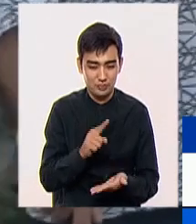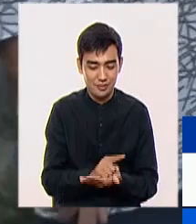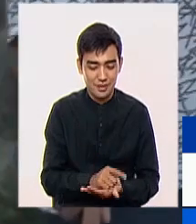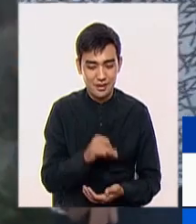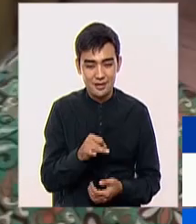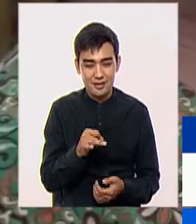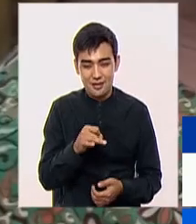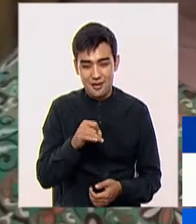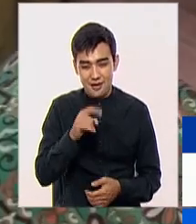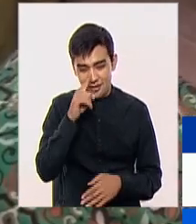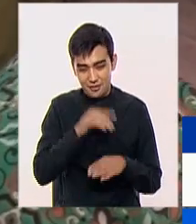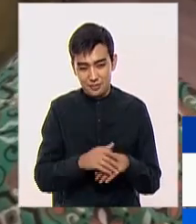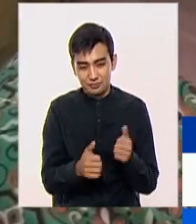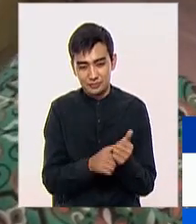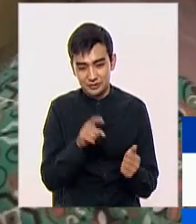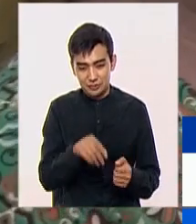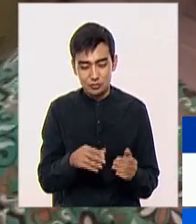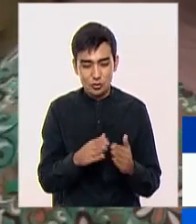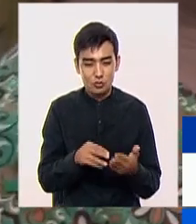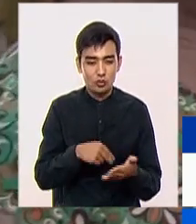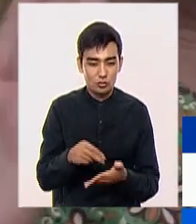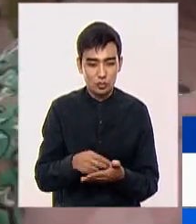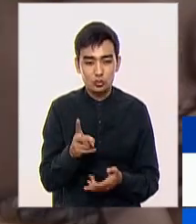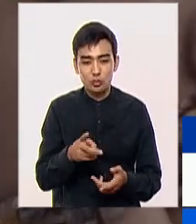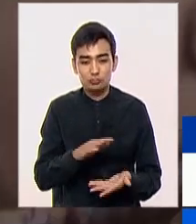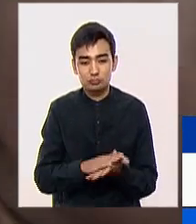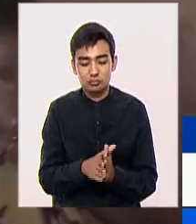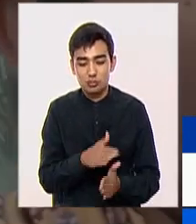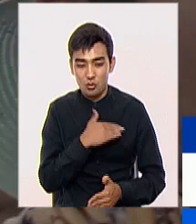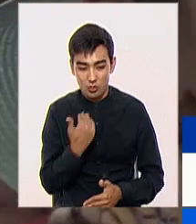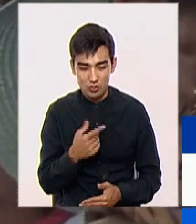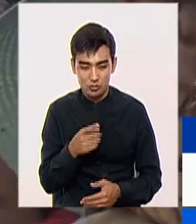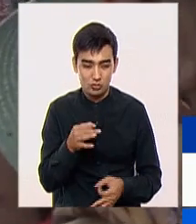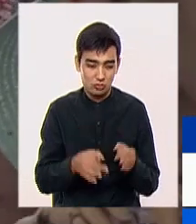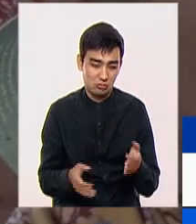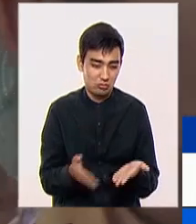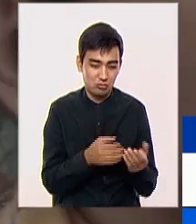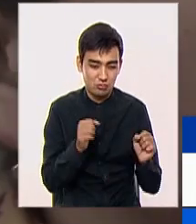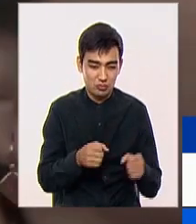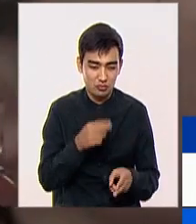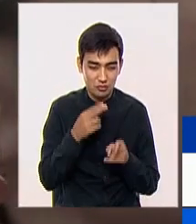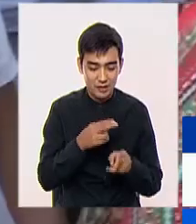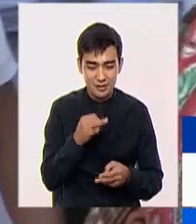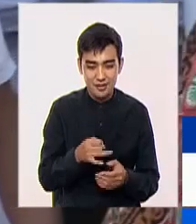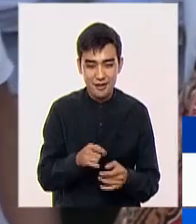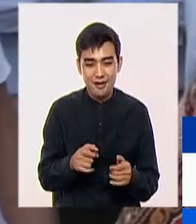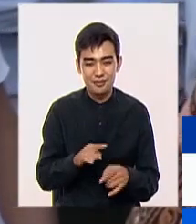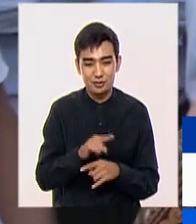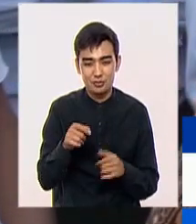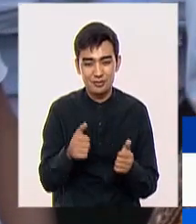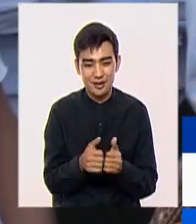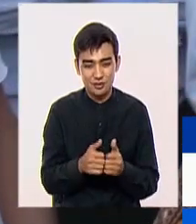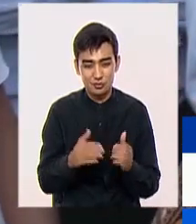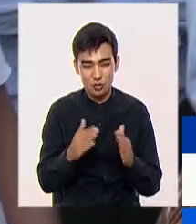айының соңында үйлерді сатып алу жүргізіледі деді. Бағалауға келіспеген тұрғын сотқа жүгінсін деп кеңес береді. Ал әуежай маңындағы үйлерге бұдан былай құжат